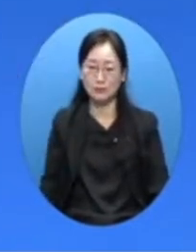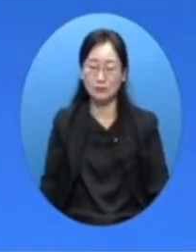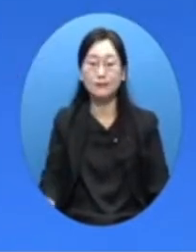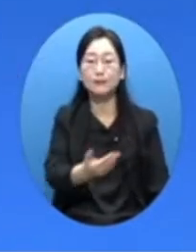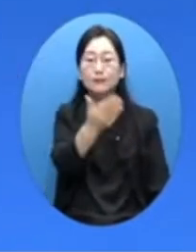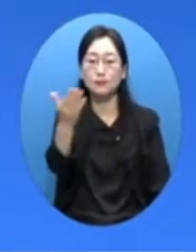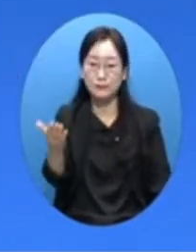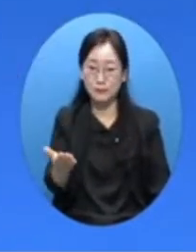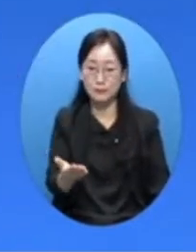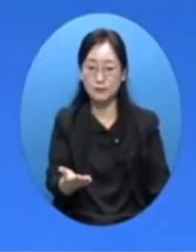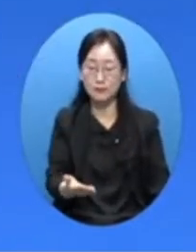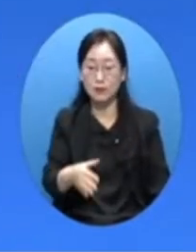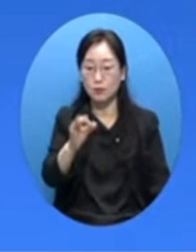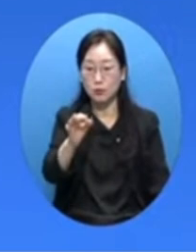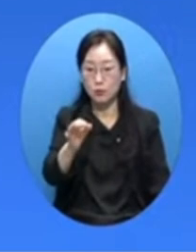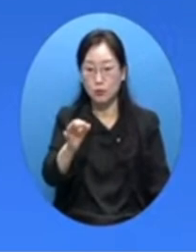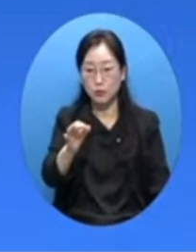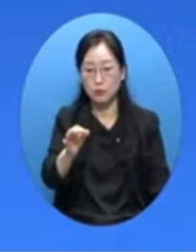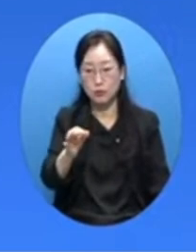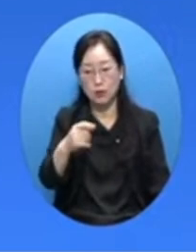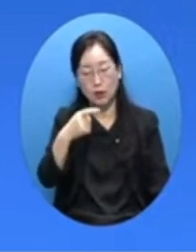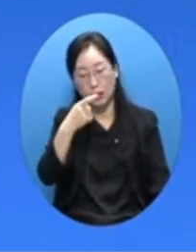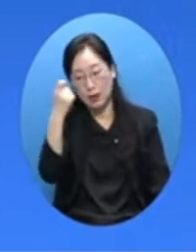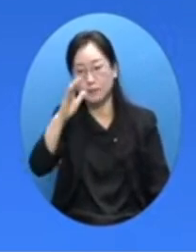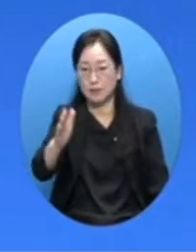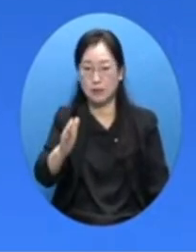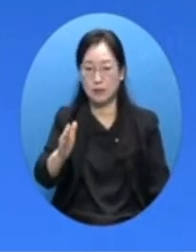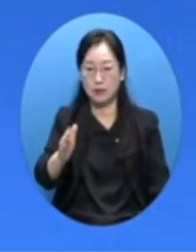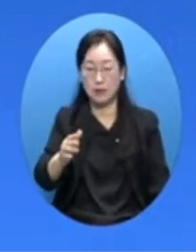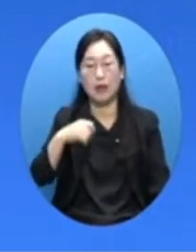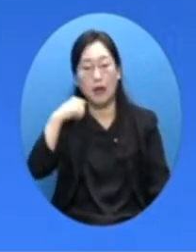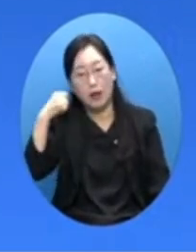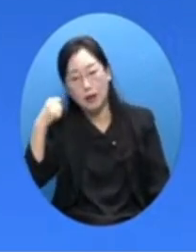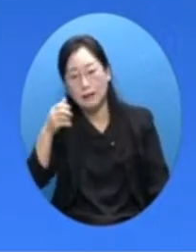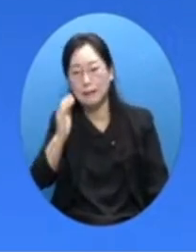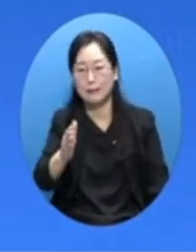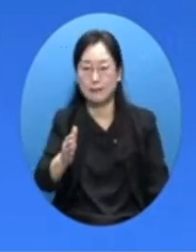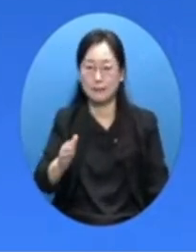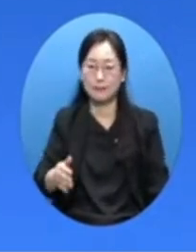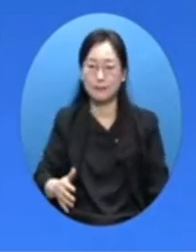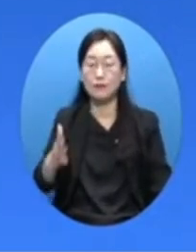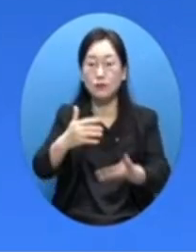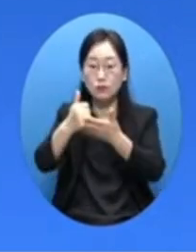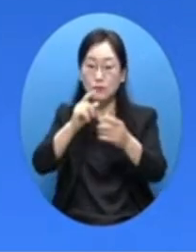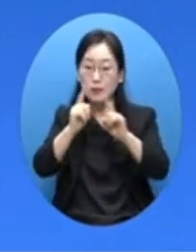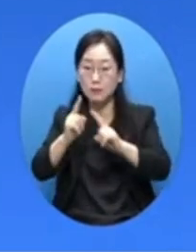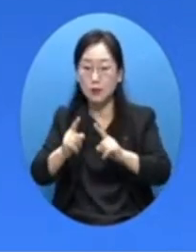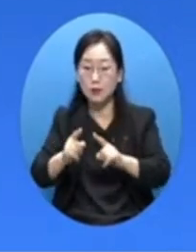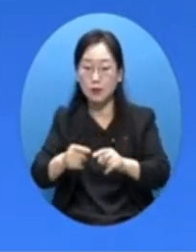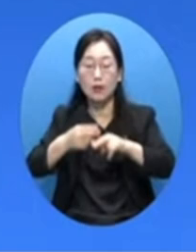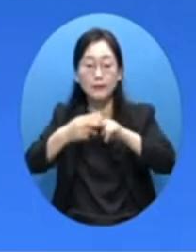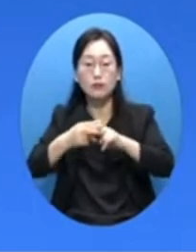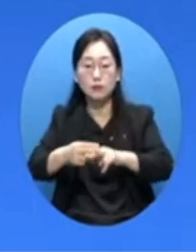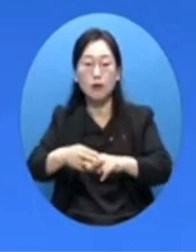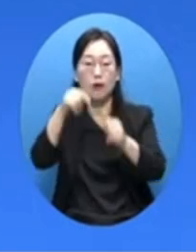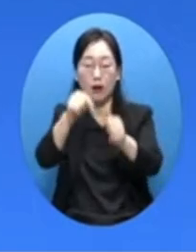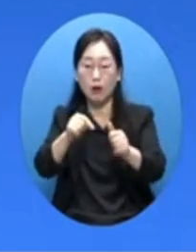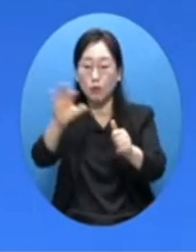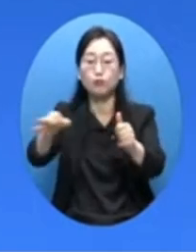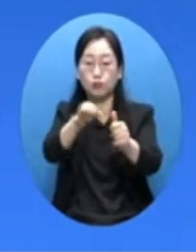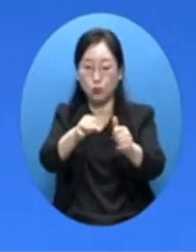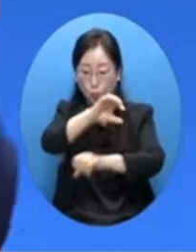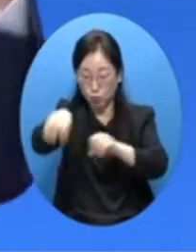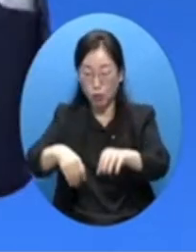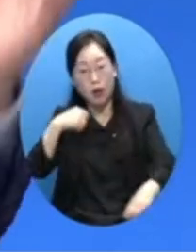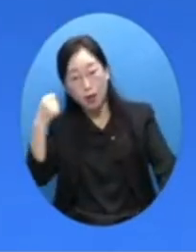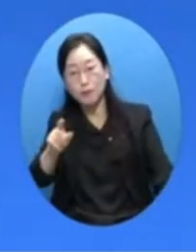여러분, 물질의 다스림을 받으면 이렇게 되는 것입니다. 물질의 노예가 되는 것입니다. 주님께서 다스리라고 주신 것을 왜 우리가 노예가 돼서 삽니까?